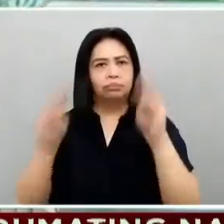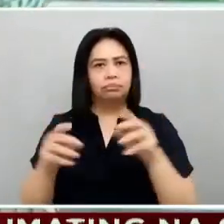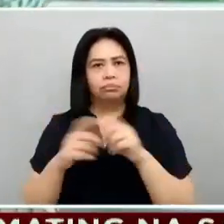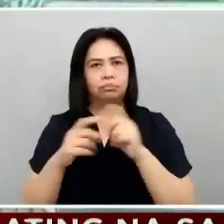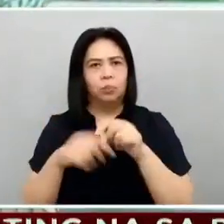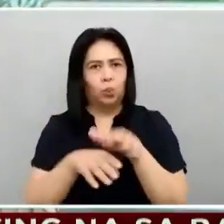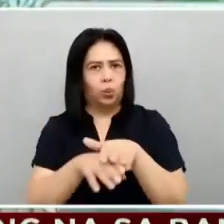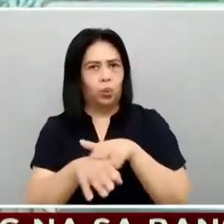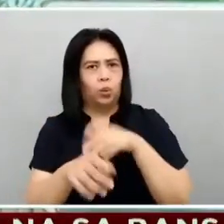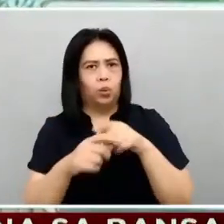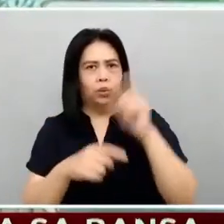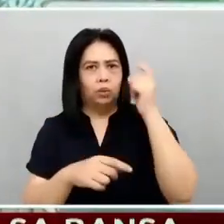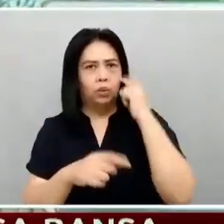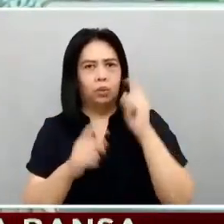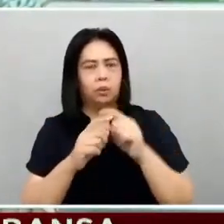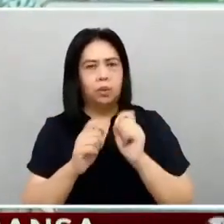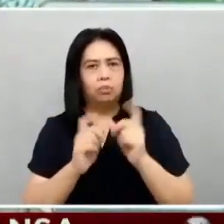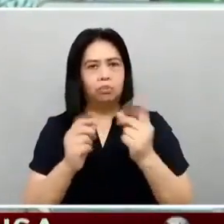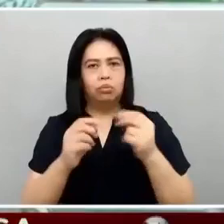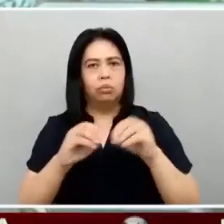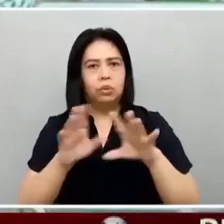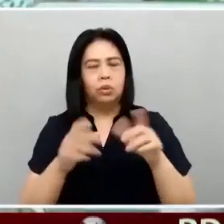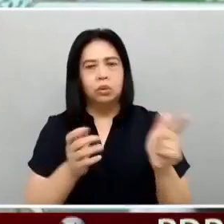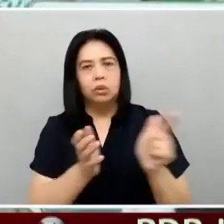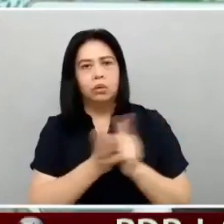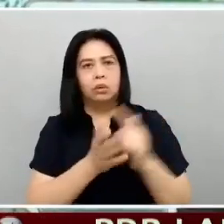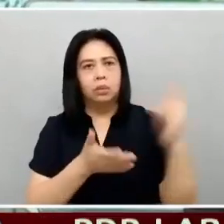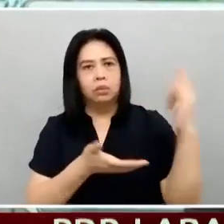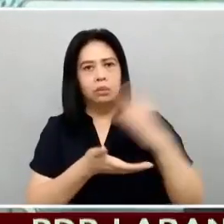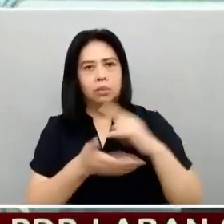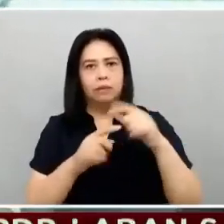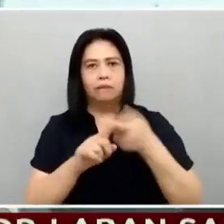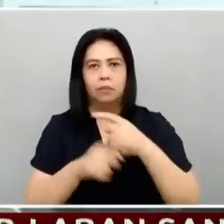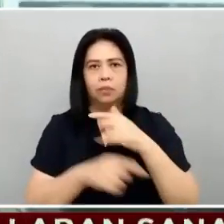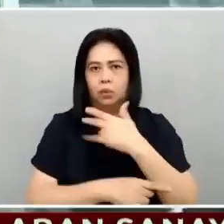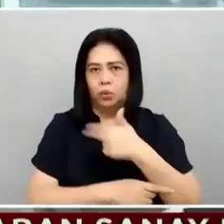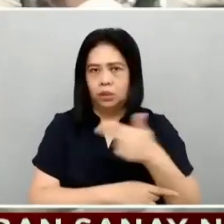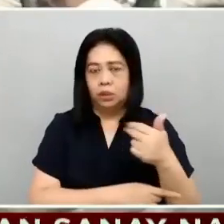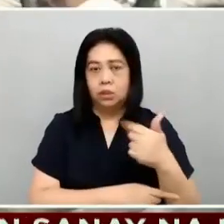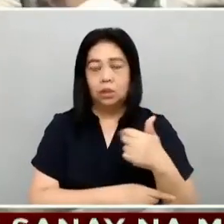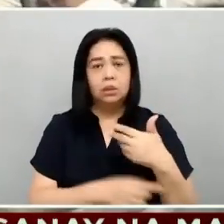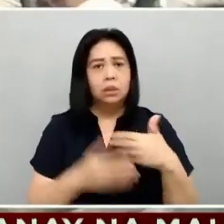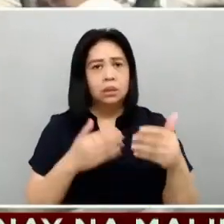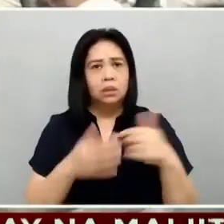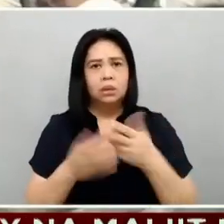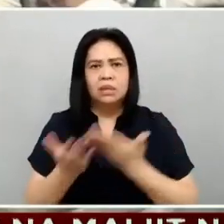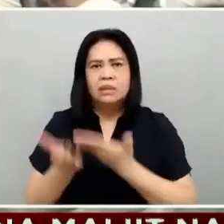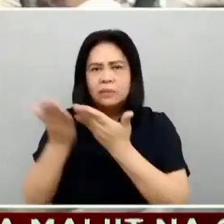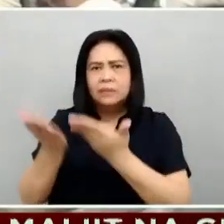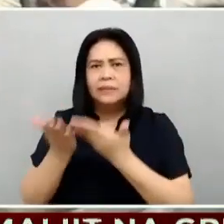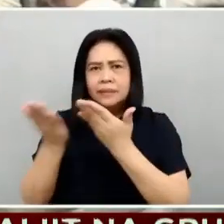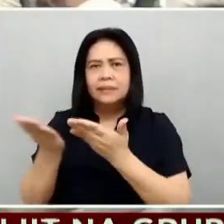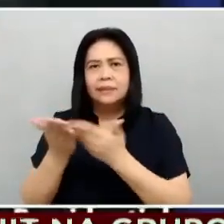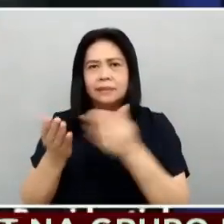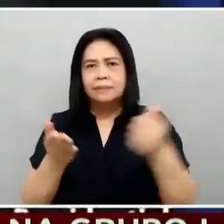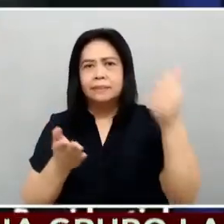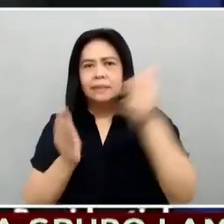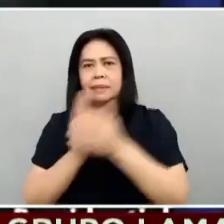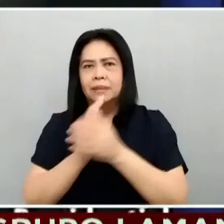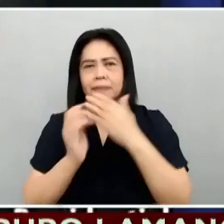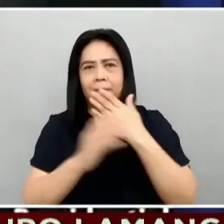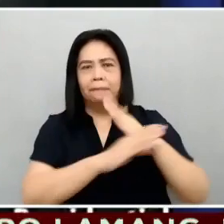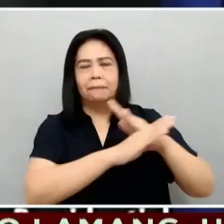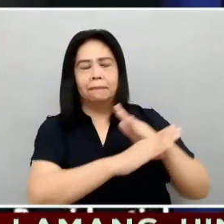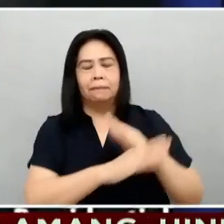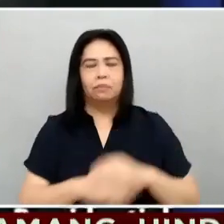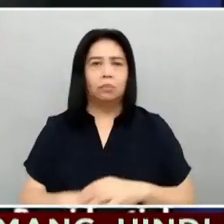ang gobyerno sa pagpapatupad ng travel restrictions sa Indonesia sa kabila ng mga rekomendasyon mula sa mga eksperto. Hindi naman po